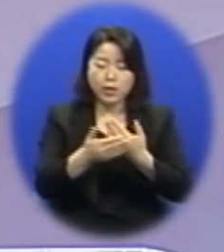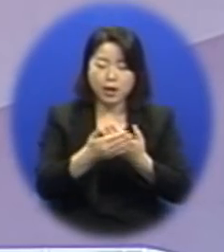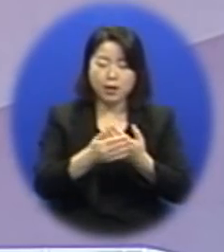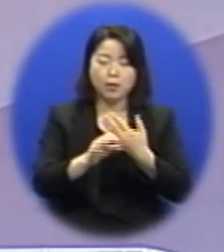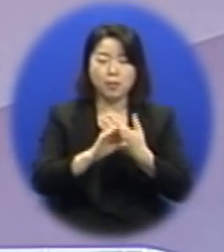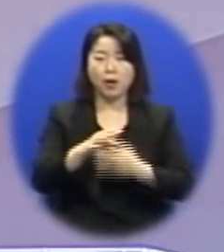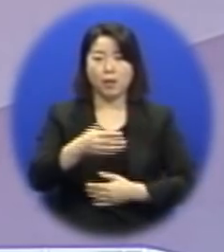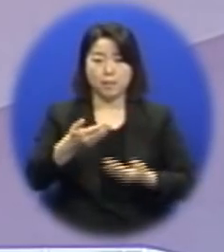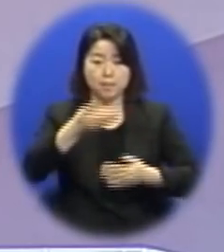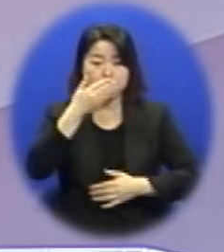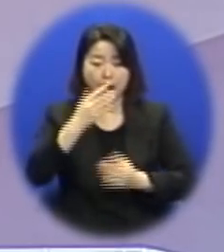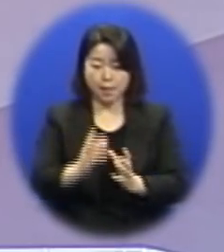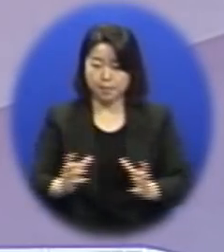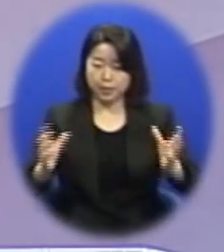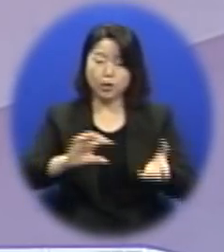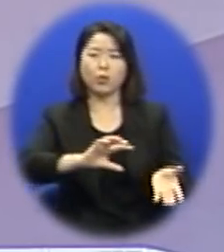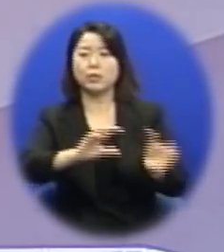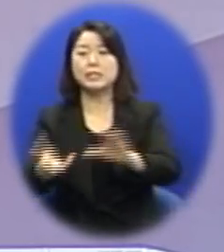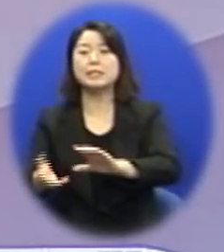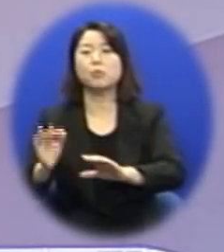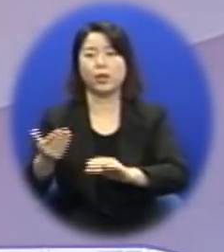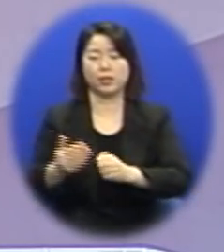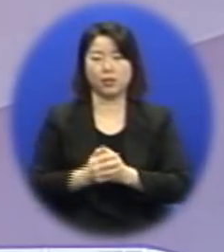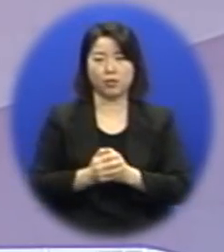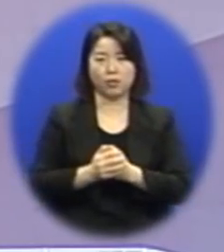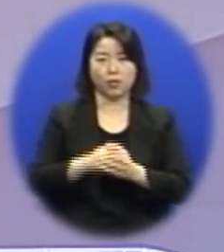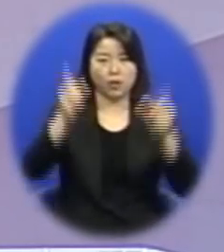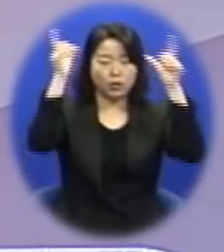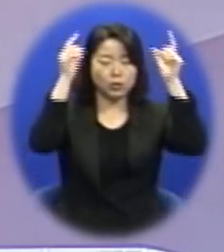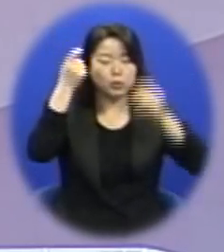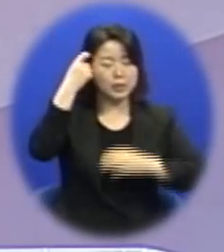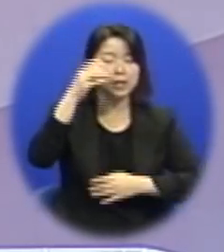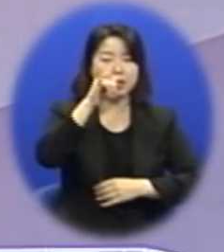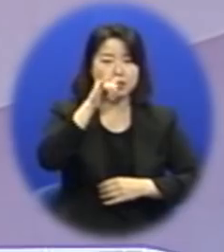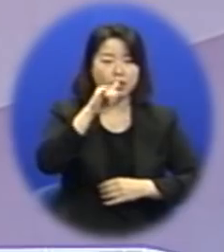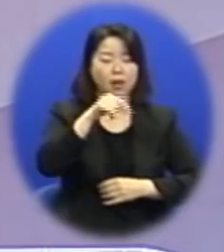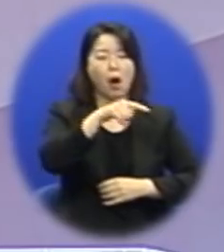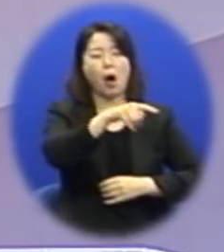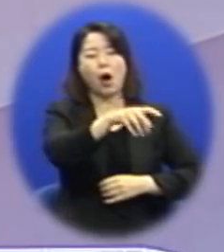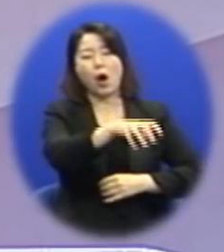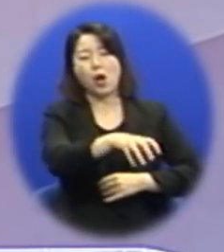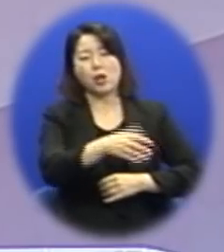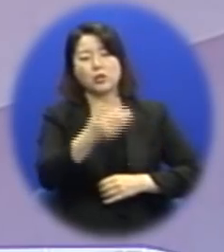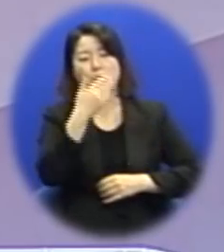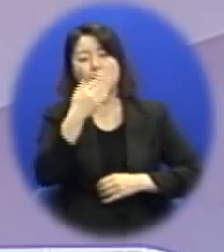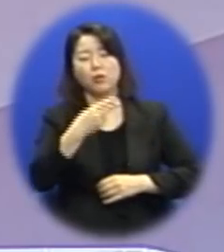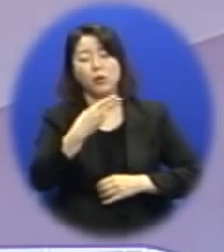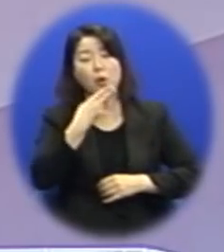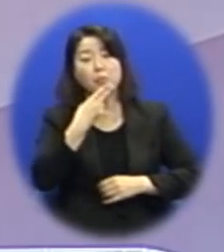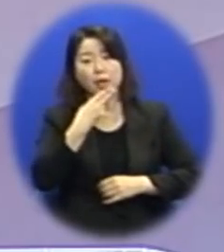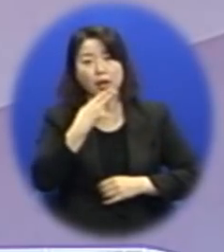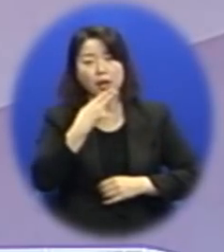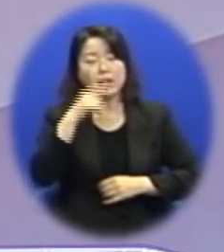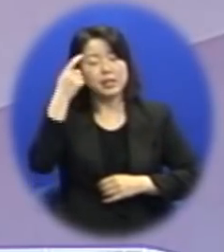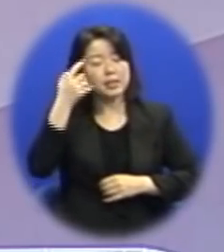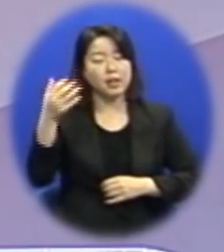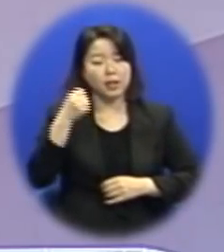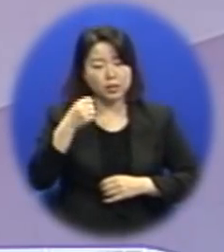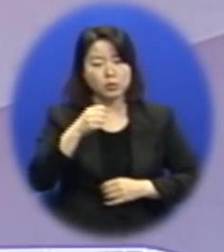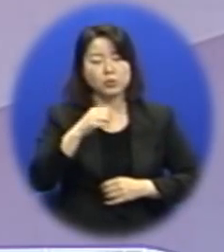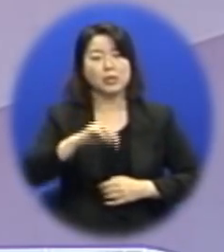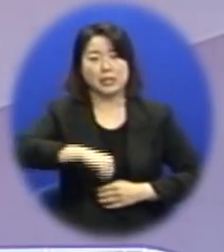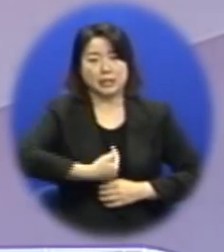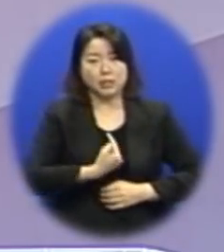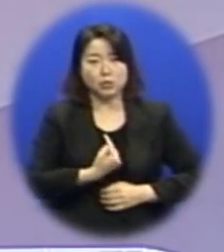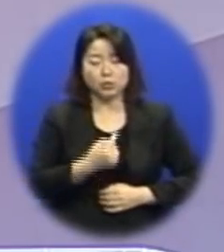버리는 겁니다 소도 생각이 있어요 여기서는 더 먹을게 없어요 그래서 순순히 걸어 나온다는